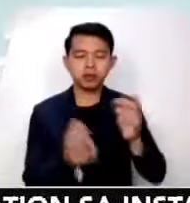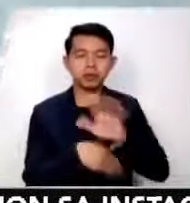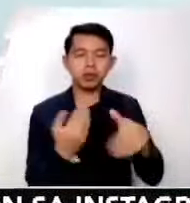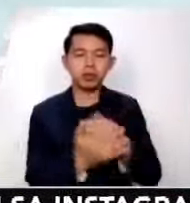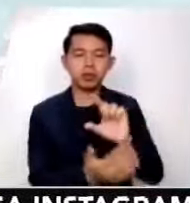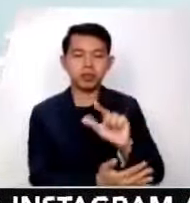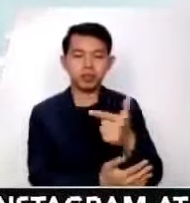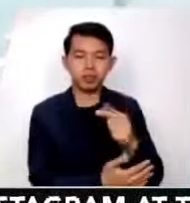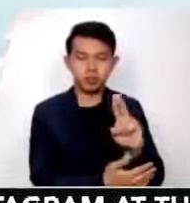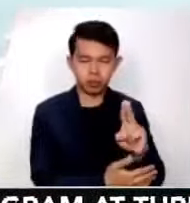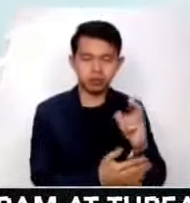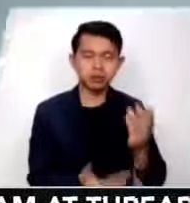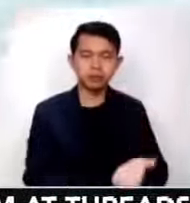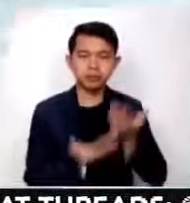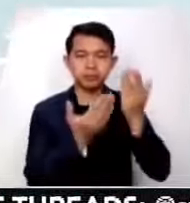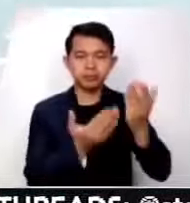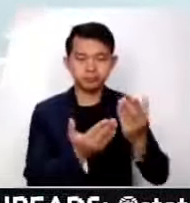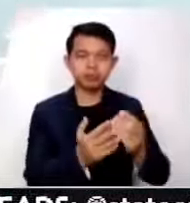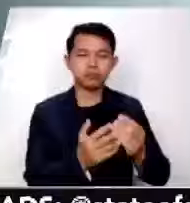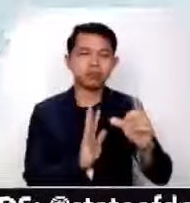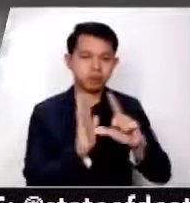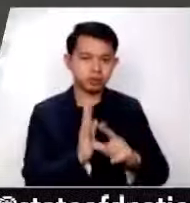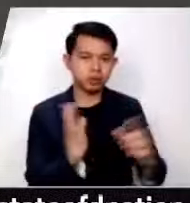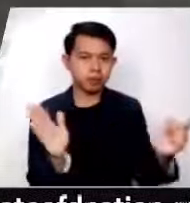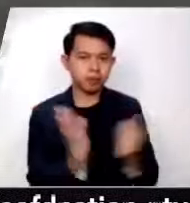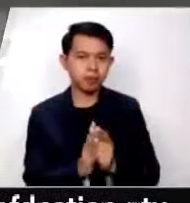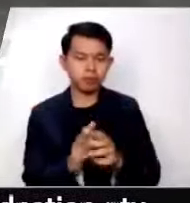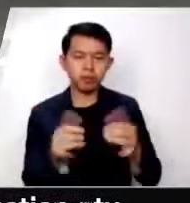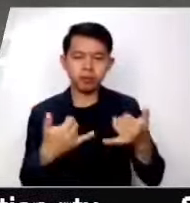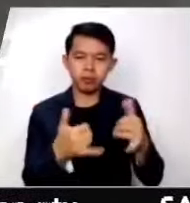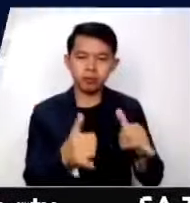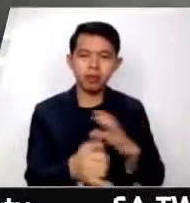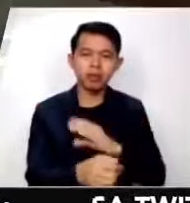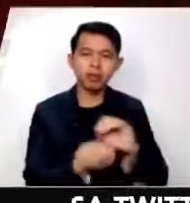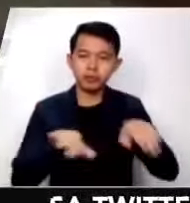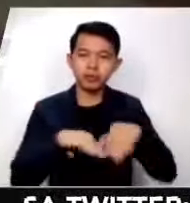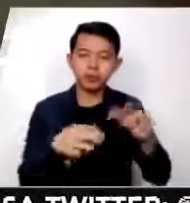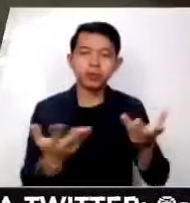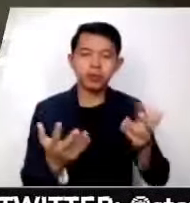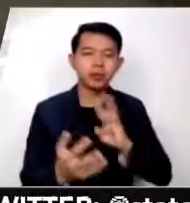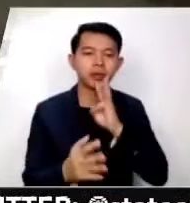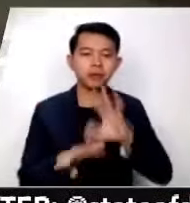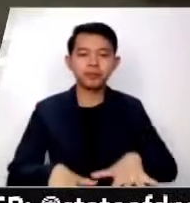ordinansang magbabawal sa paglalaro at pagsuswimming sa baha.